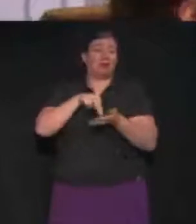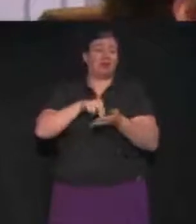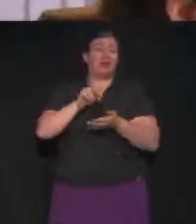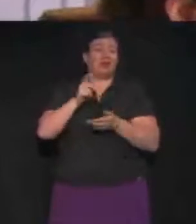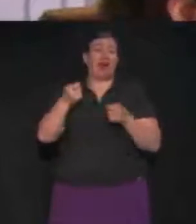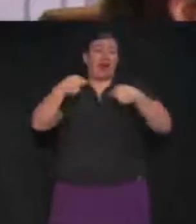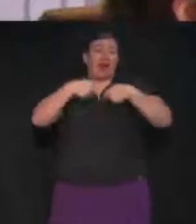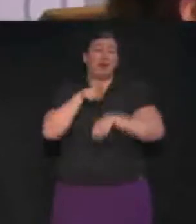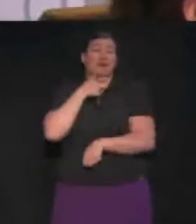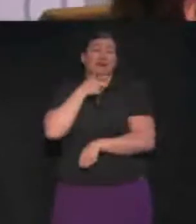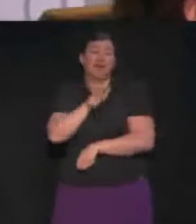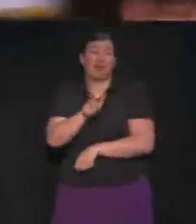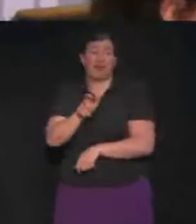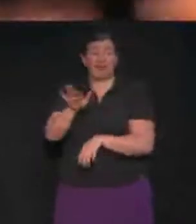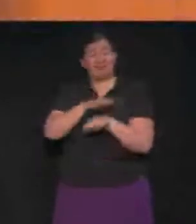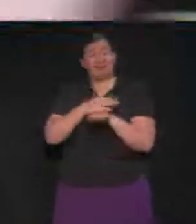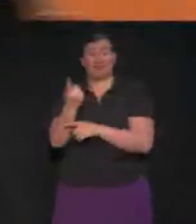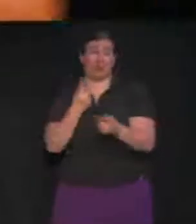mal hoch